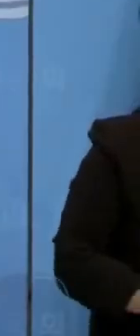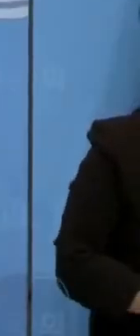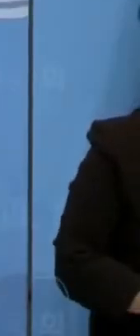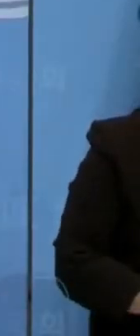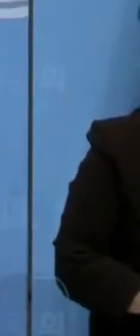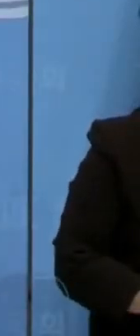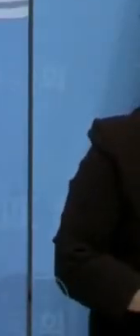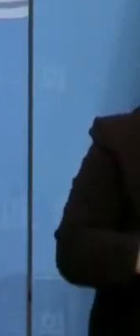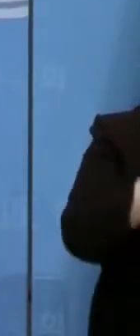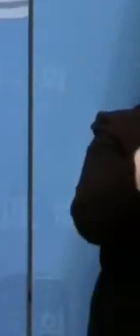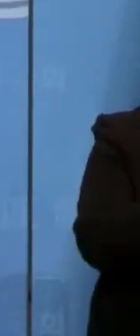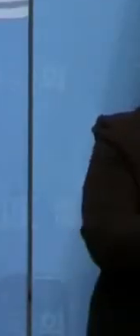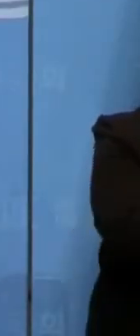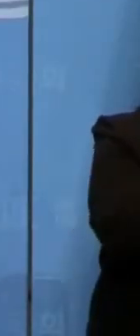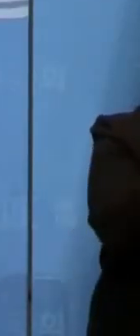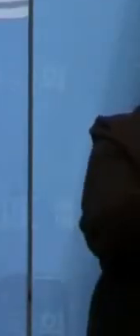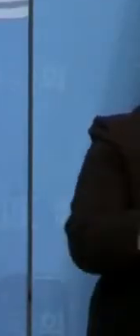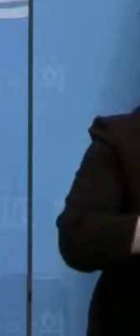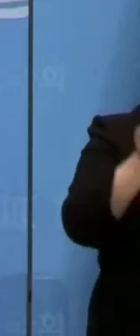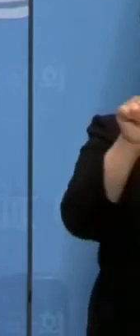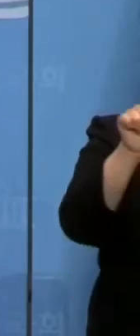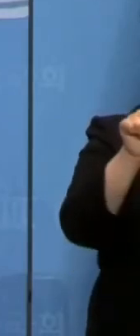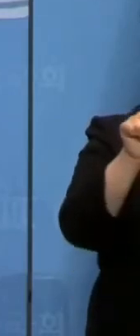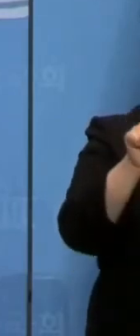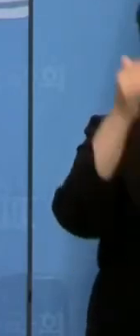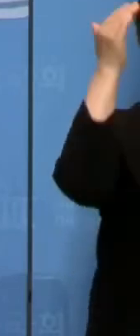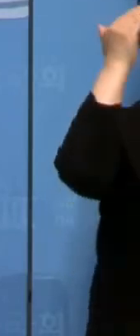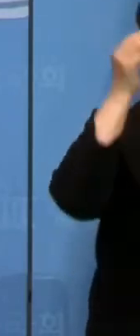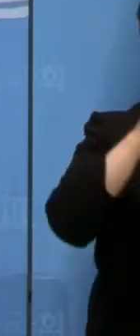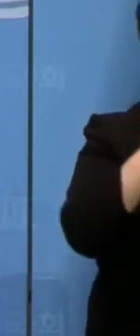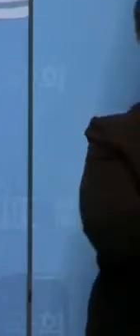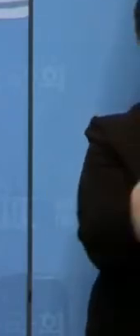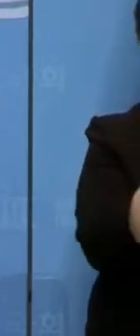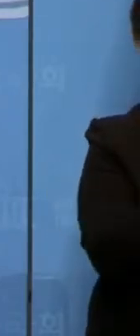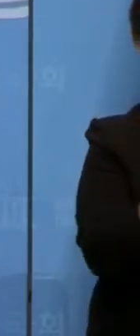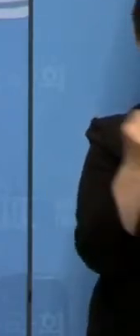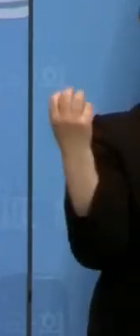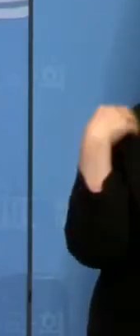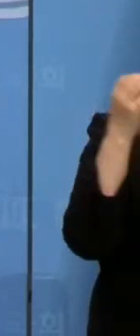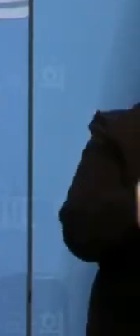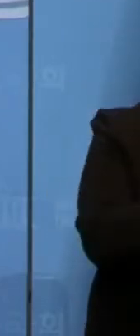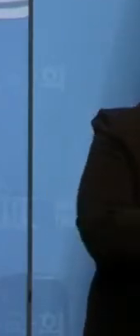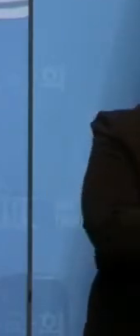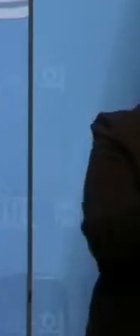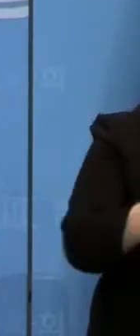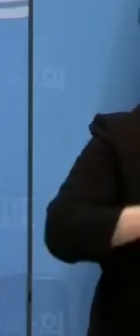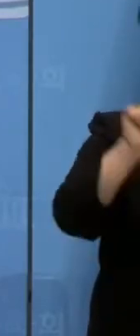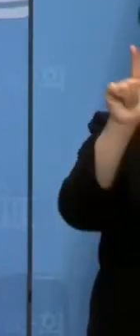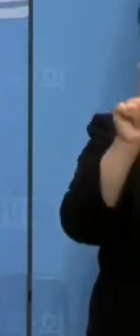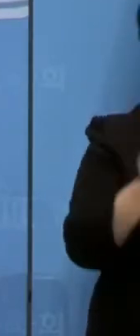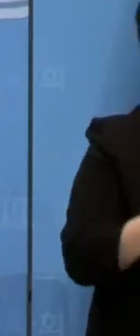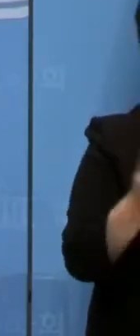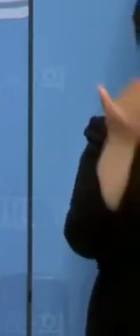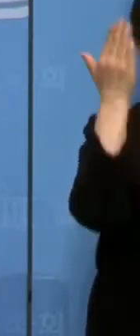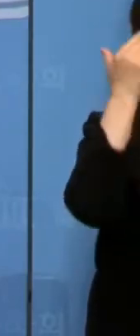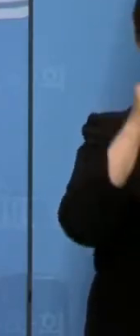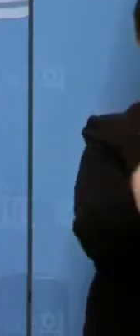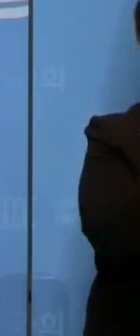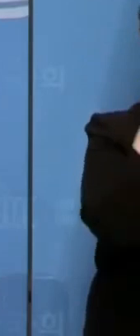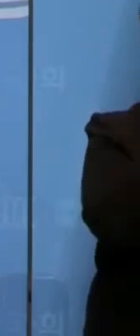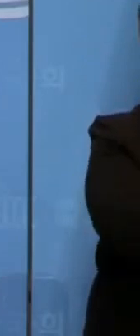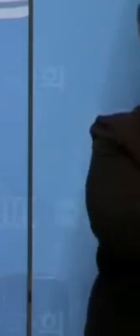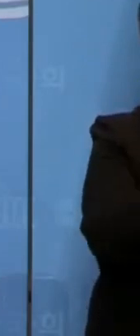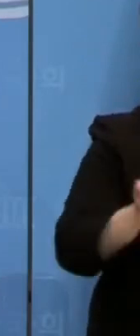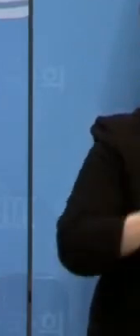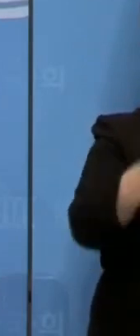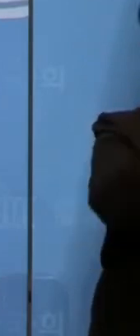그리하여 오는 4월 7일을 대한민국 회생의 날, 대한민국 새 출발의 날로